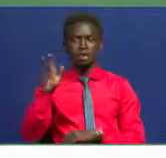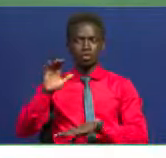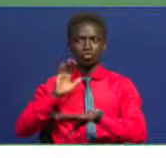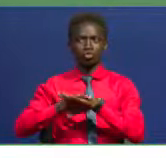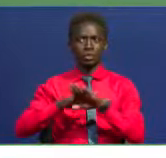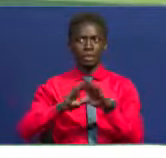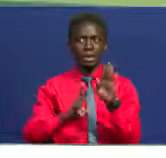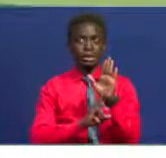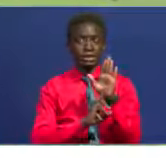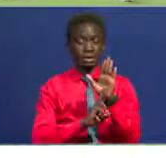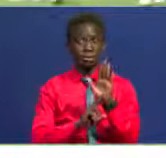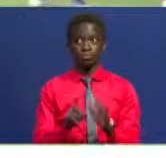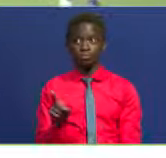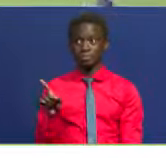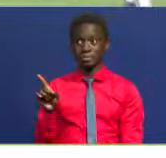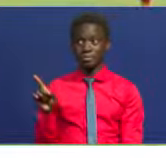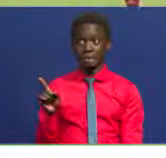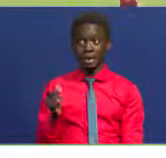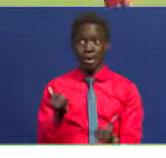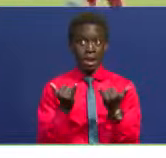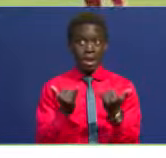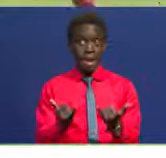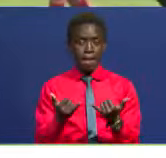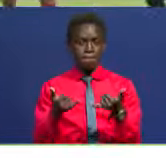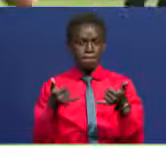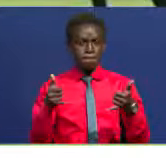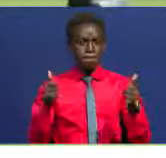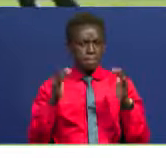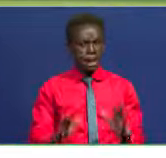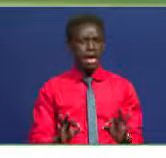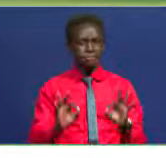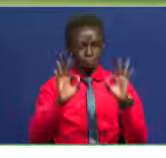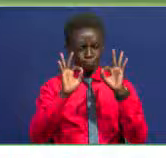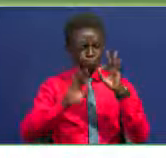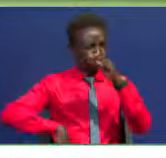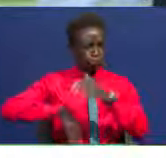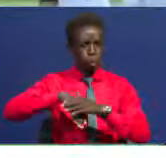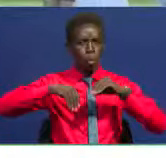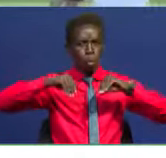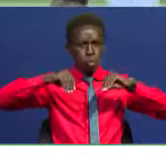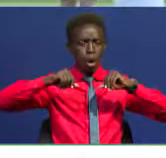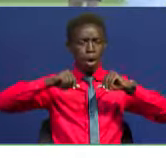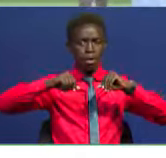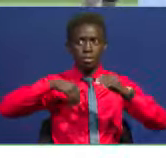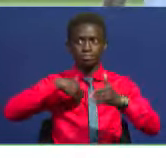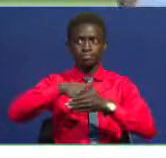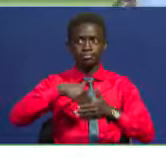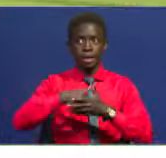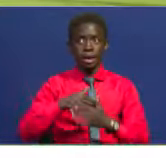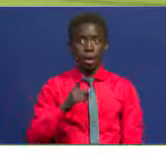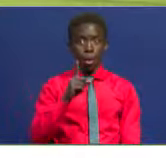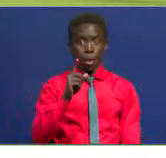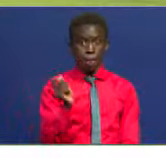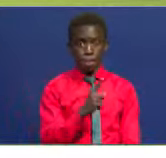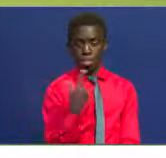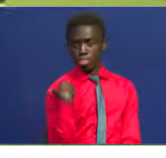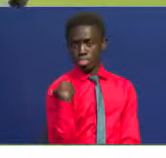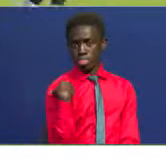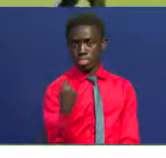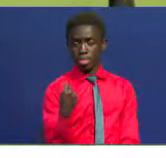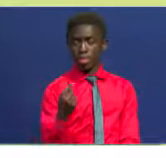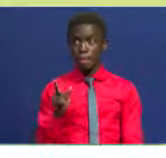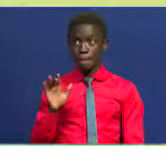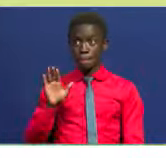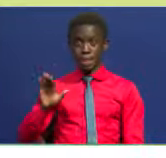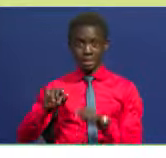mzuri. Chen sasa ni mchezaji mzuri wa soka kiasi kwamba mwezi moja tu uliopita